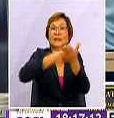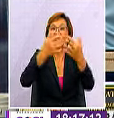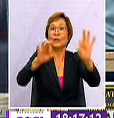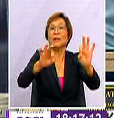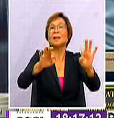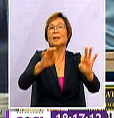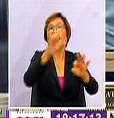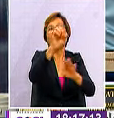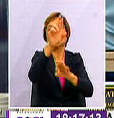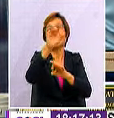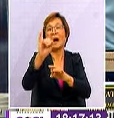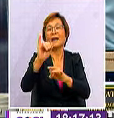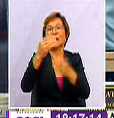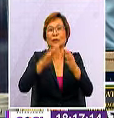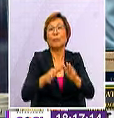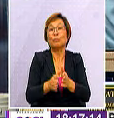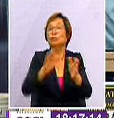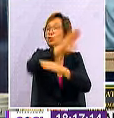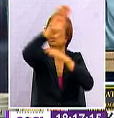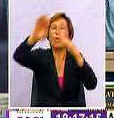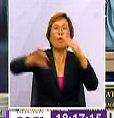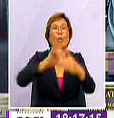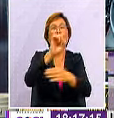hijau SRI diperluas kepada semua jenis